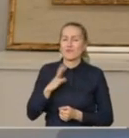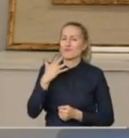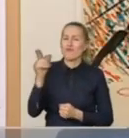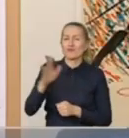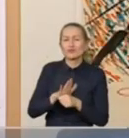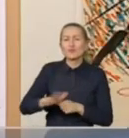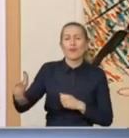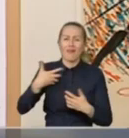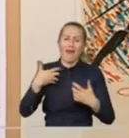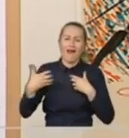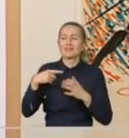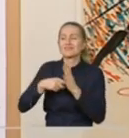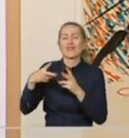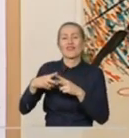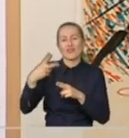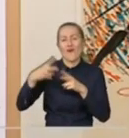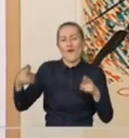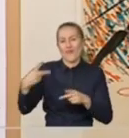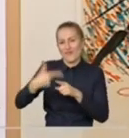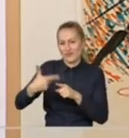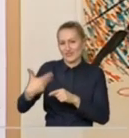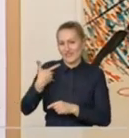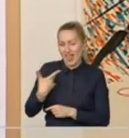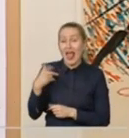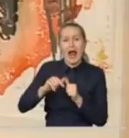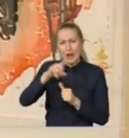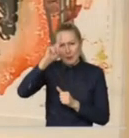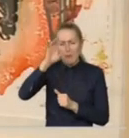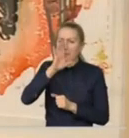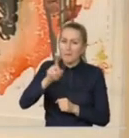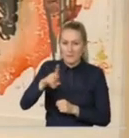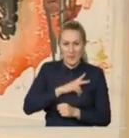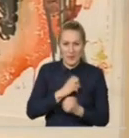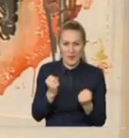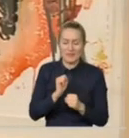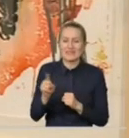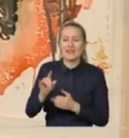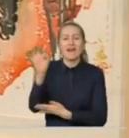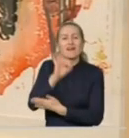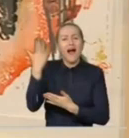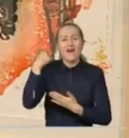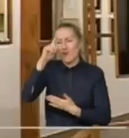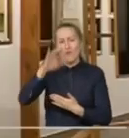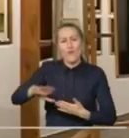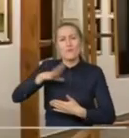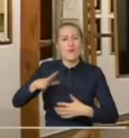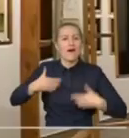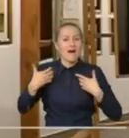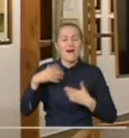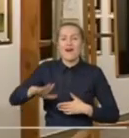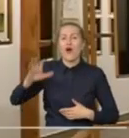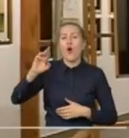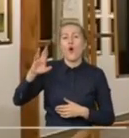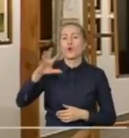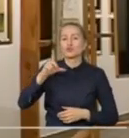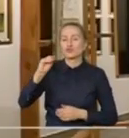artystów XX wieku. Lecz z pewnością nie jednej osobie przypadły one do gustu. Ostatnio jego grafikami zachwycali się mieszkańcy Choroszczy na Podlasiu.